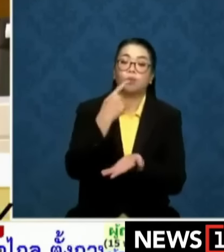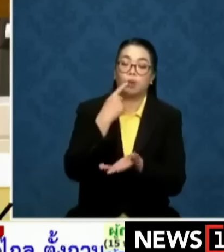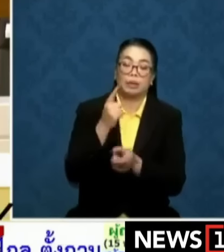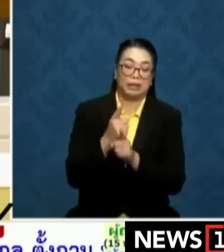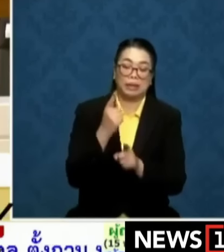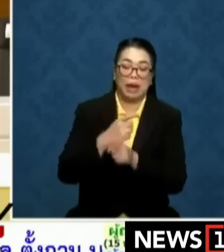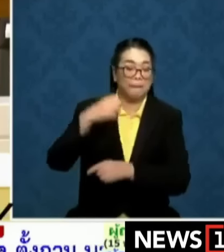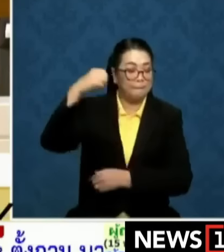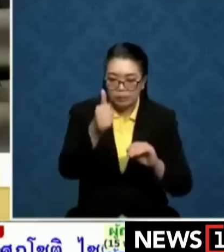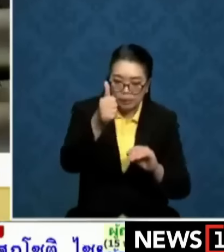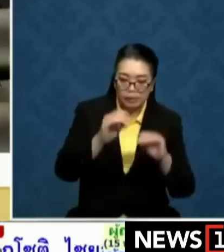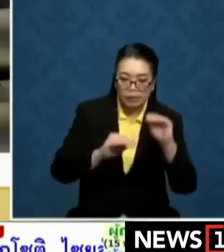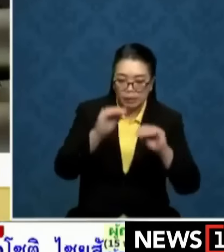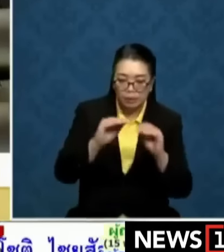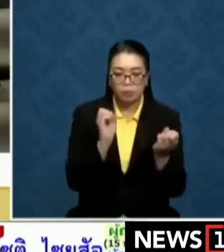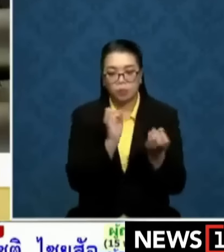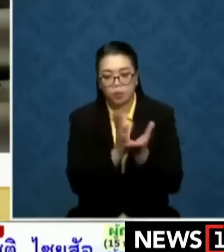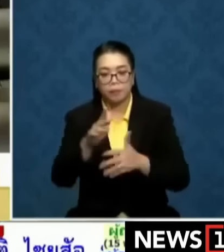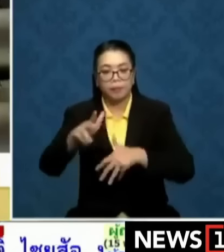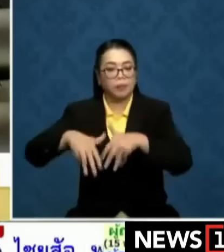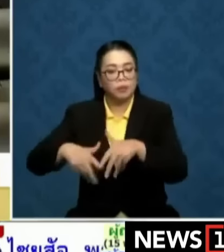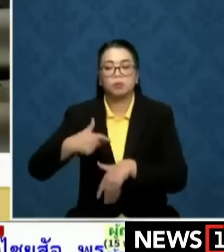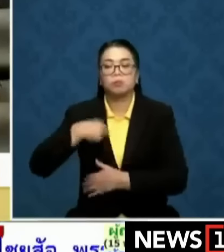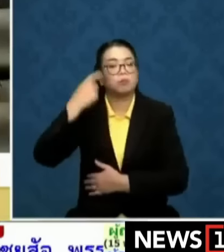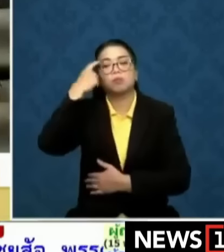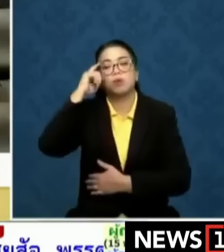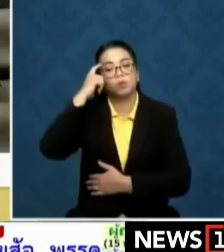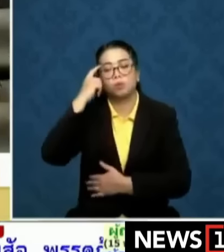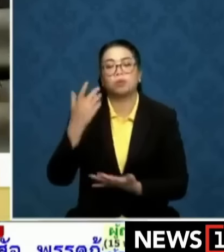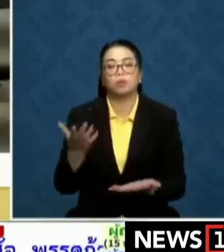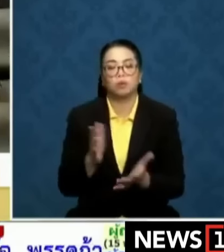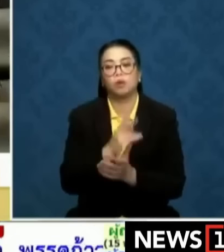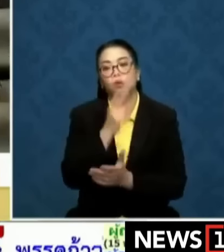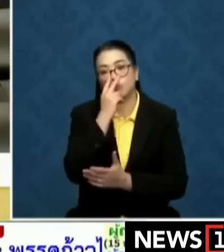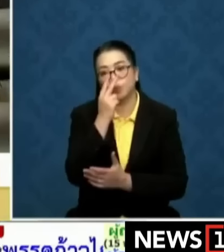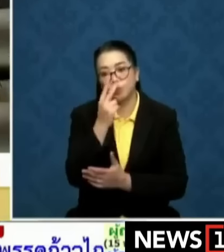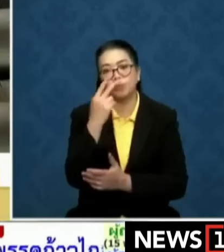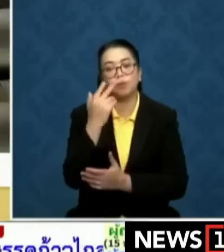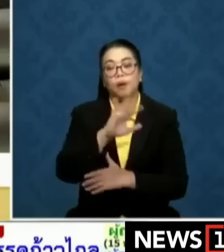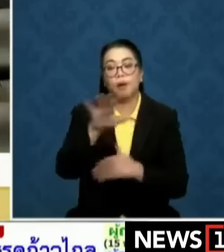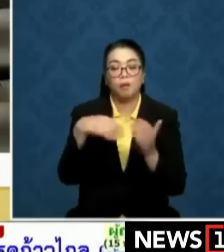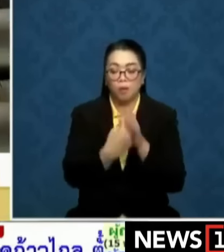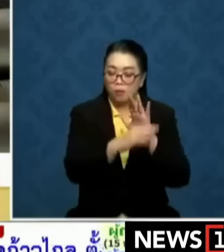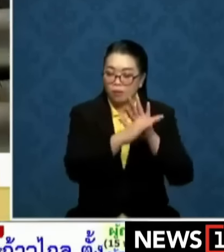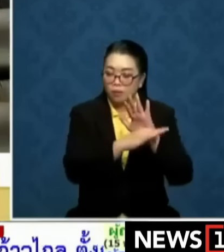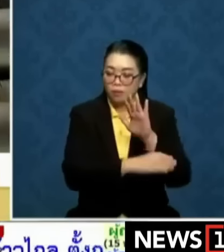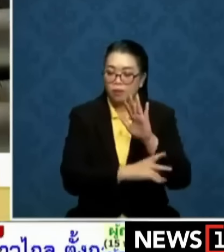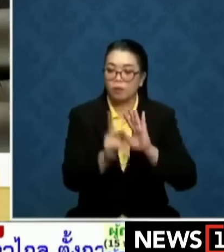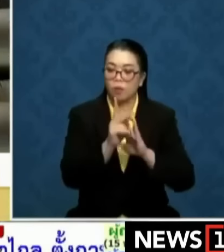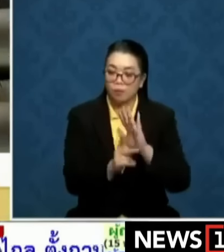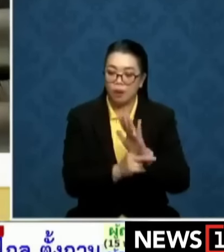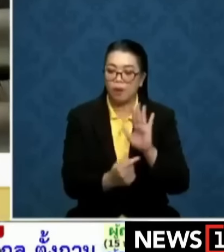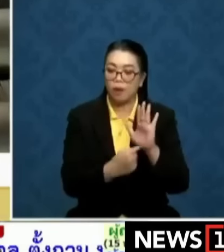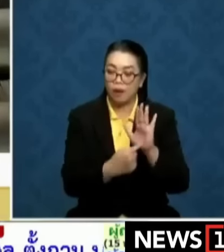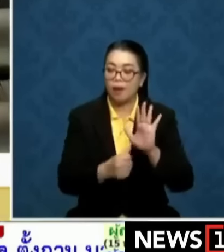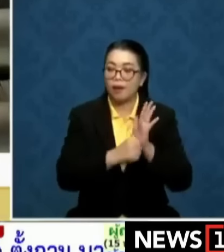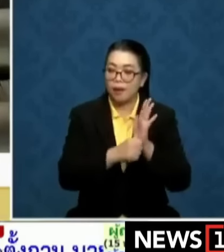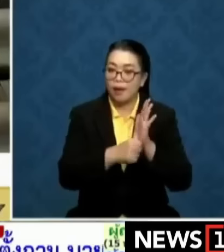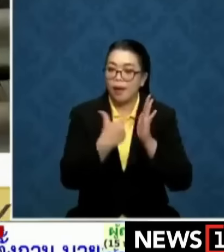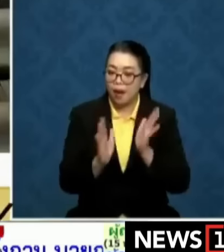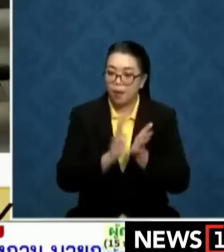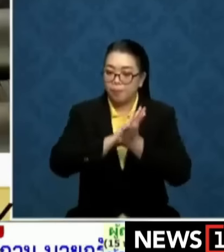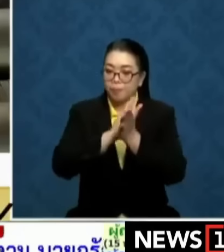พงเนี่ยสำนักงานกำกับกิจการพลังงานกกพ.เผยว่าค่าไฟมีสิทธิ์ขึ้นไปได้ถึงลิตรละ4บาท60ขออภัยหน่วยละ4บาท60หรือแย่ที่สุดก็คือ